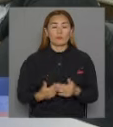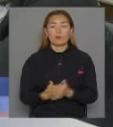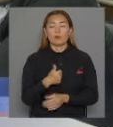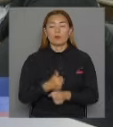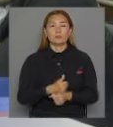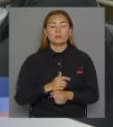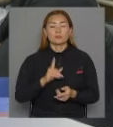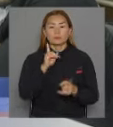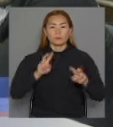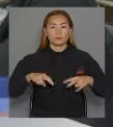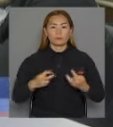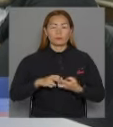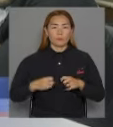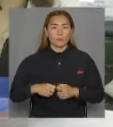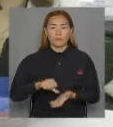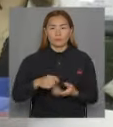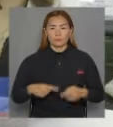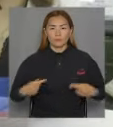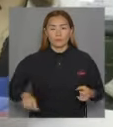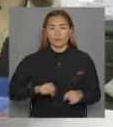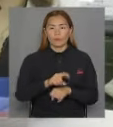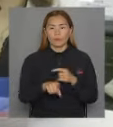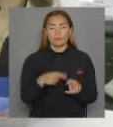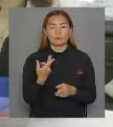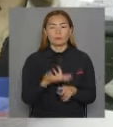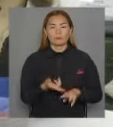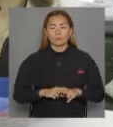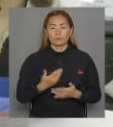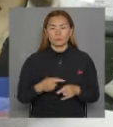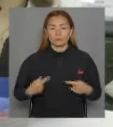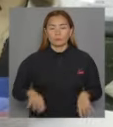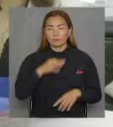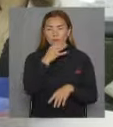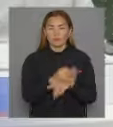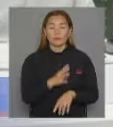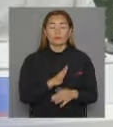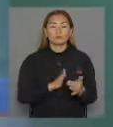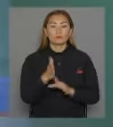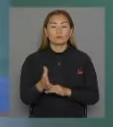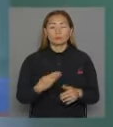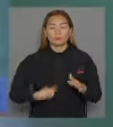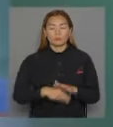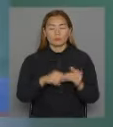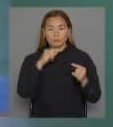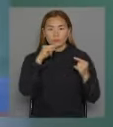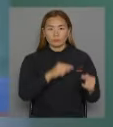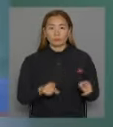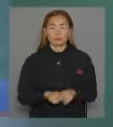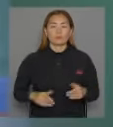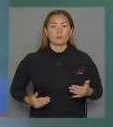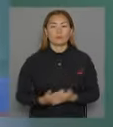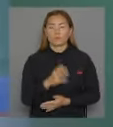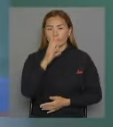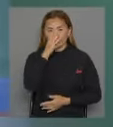басшысы кеңес мүшелерінің мәселеге қатысты көптеген сұрақтарына кейде эмоционалды түрде жауап беріп, болашақта жемқорлыққа қарсы шараларды